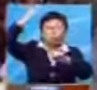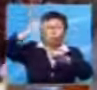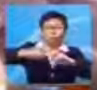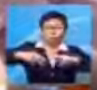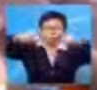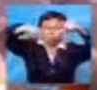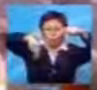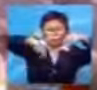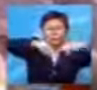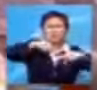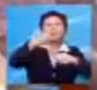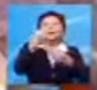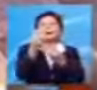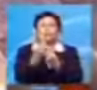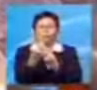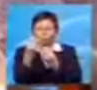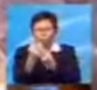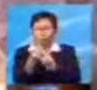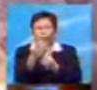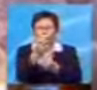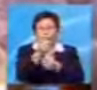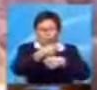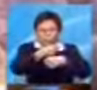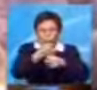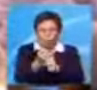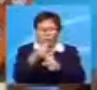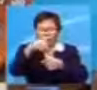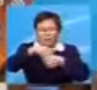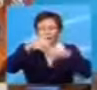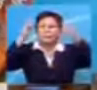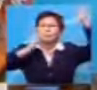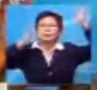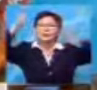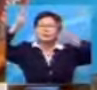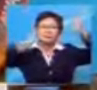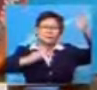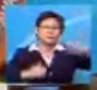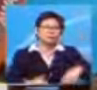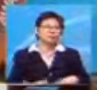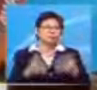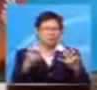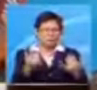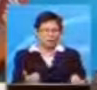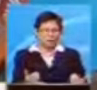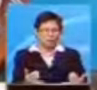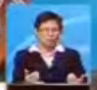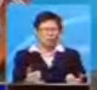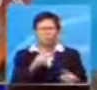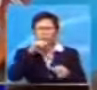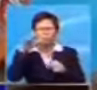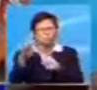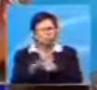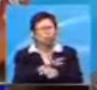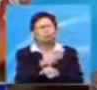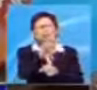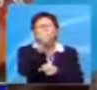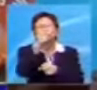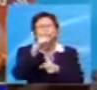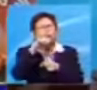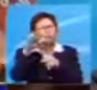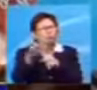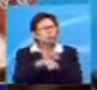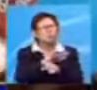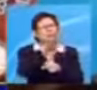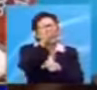dan kuantiti susu yang dihasilkan dalam negara moment ni sekarang ni sufficiency dalam Malaysia ni le lebih